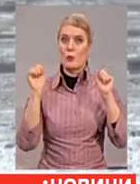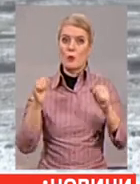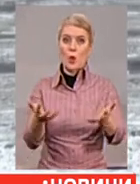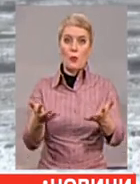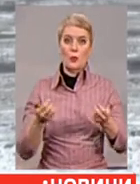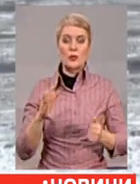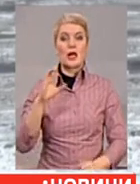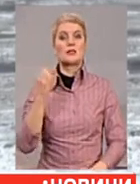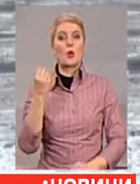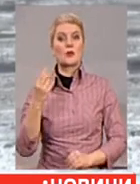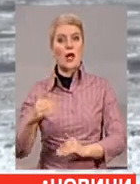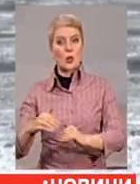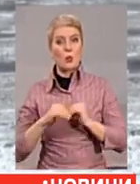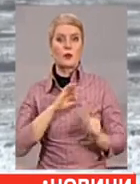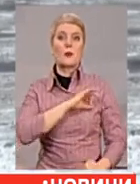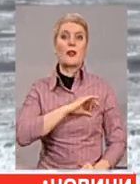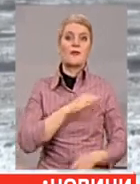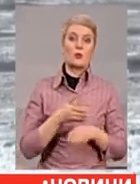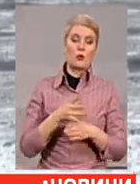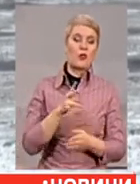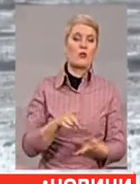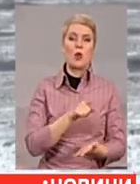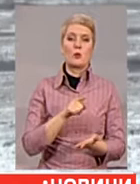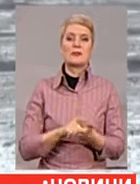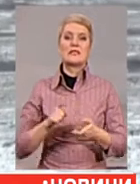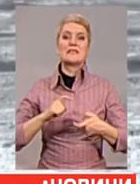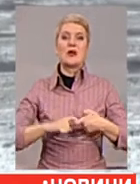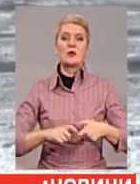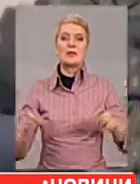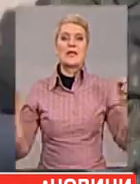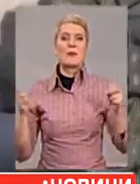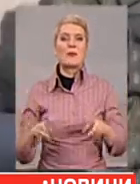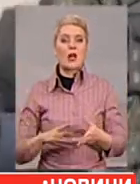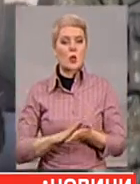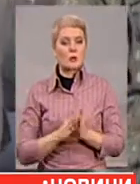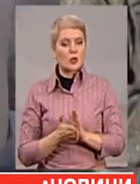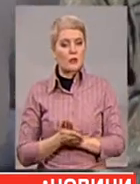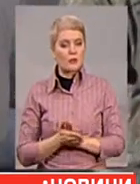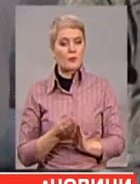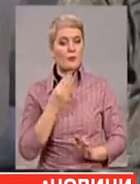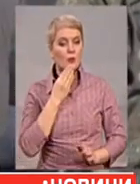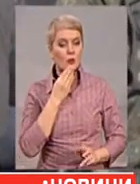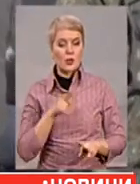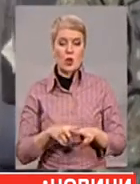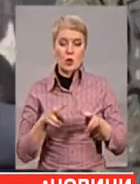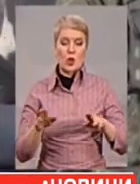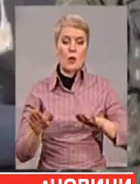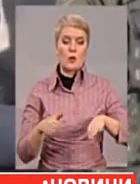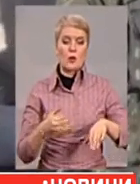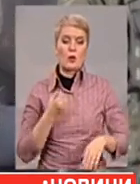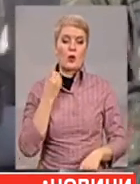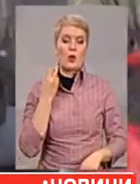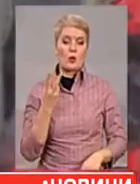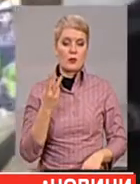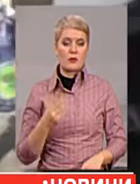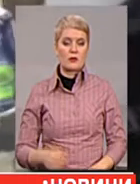отримати як соціальну допомогу, так і правову допомогу, не обов'язково, яка зв'язана з кримінальною обстановкою. А продукти точно так же після обіду